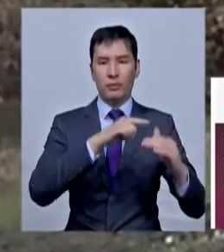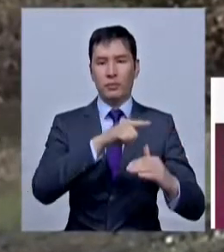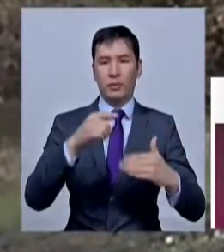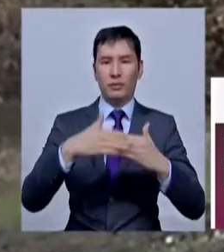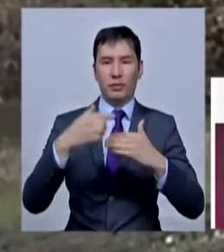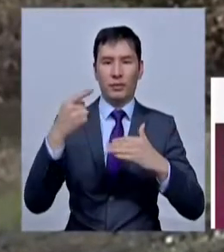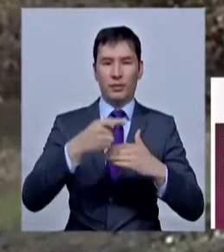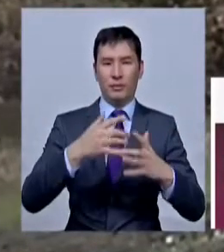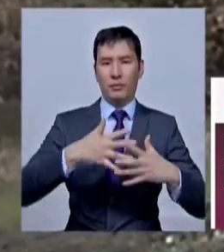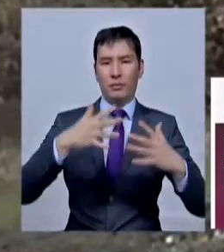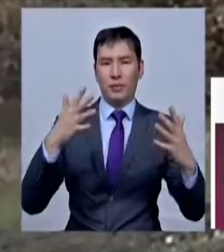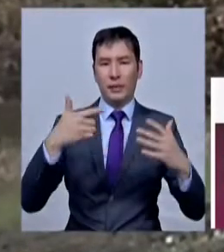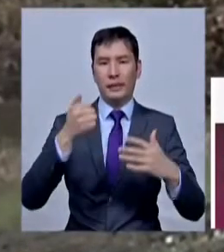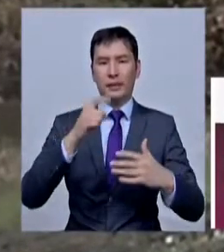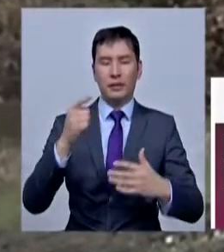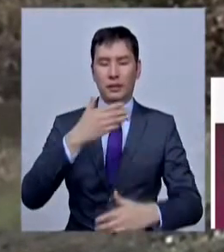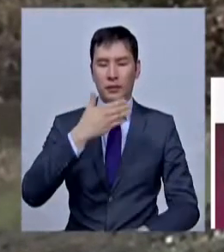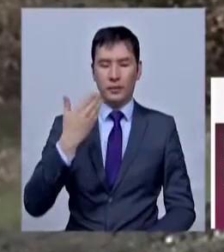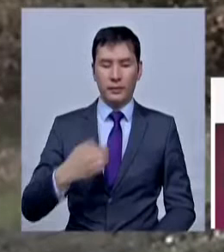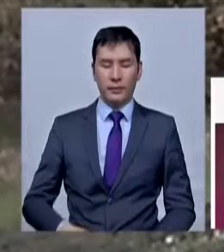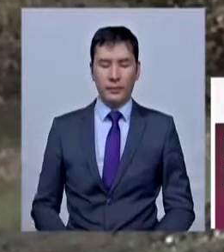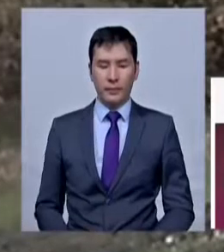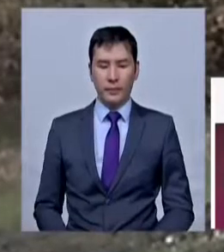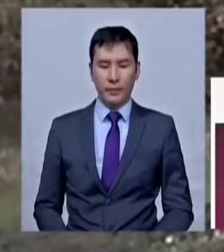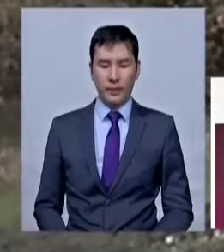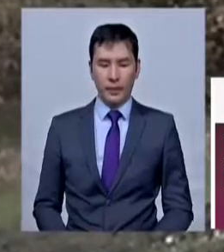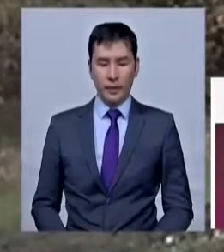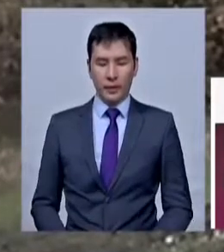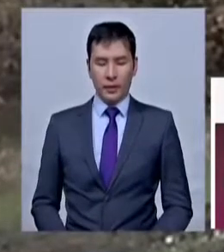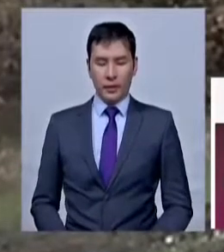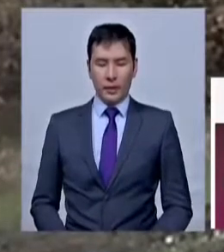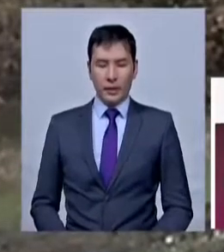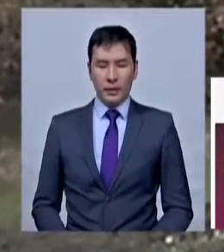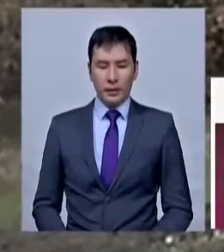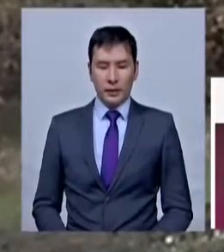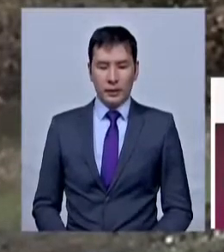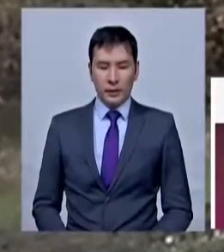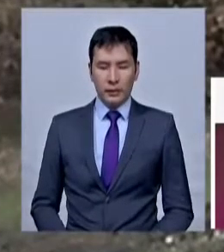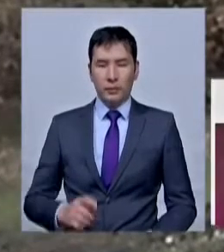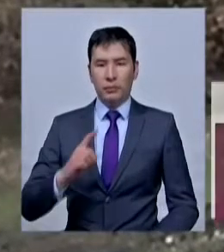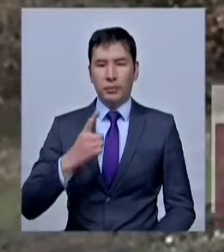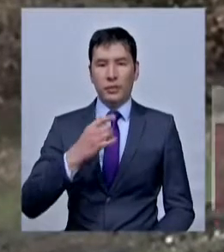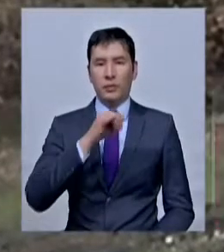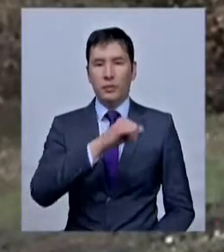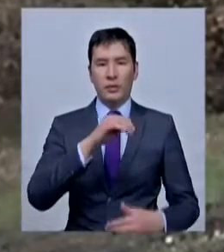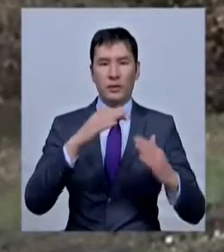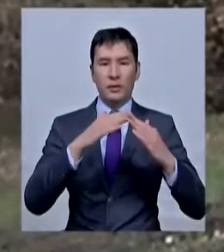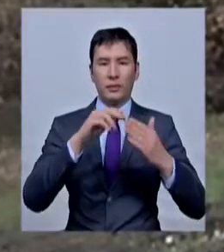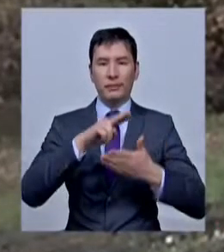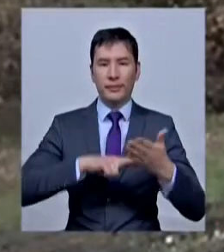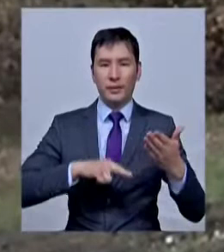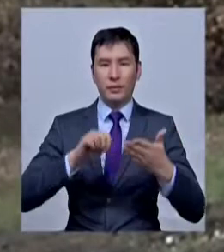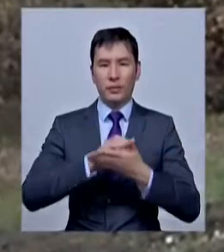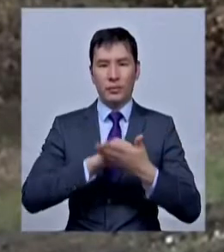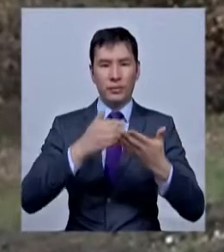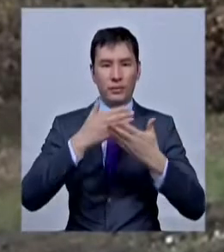Алатау аудандарындағы халықтың әлеуметтік осал тобын анықтадық. Бұл тұрғындардың басым бөлігінде жер мен үйдің құжаттары жоқ, немесе дұрыс рәсімделмеген. Оларды